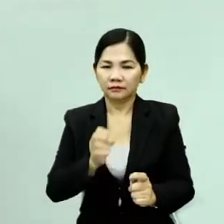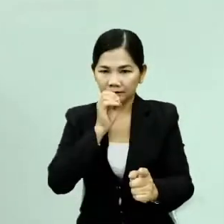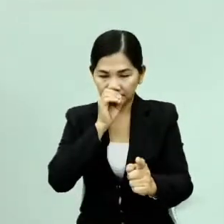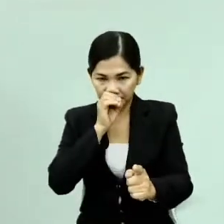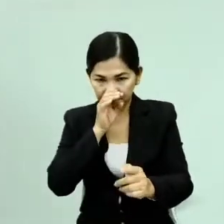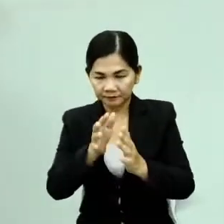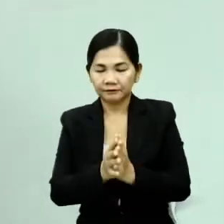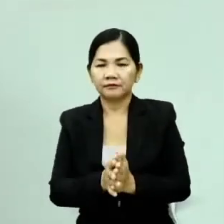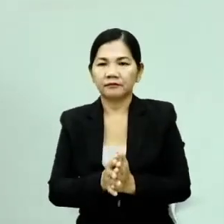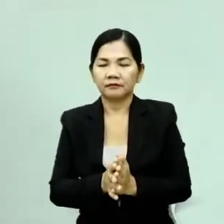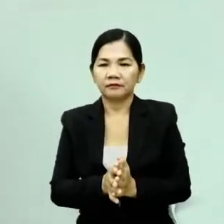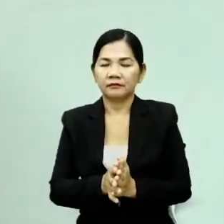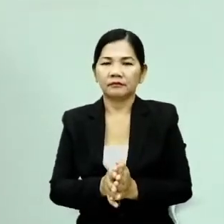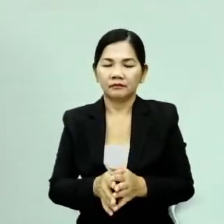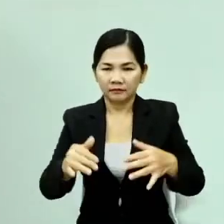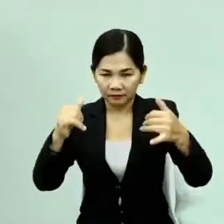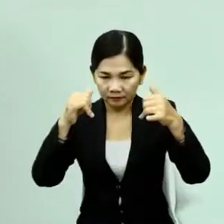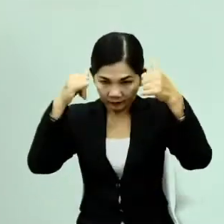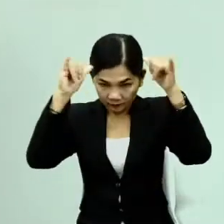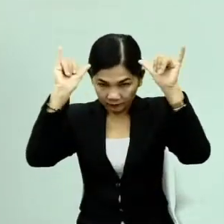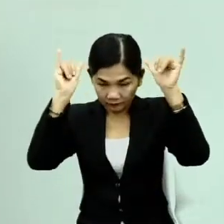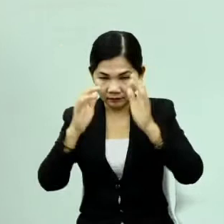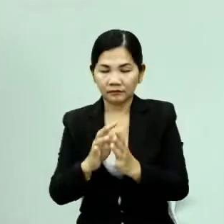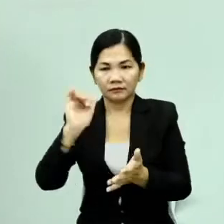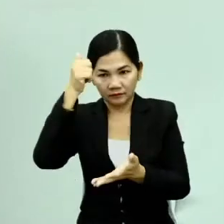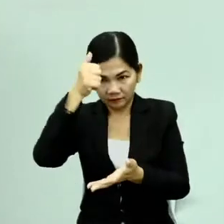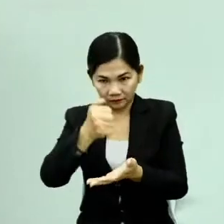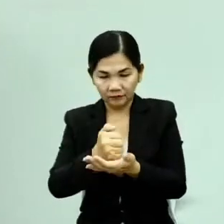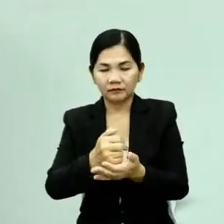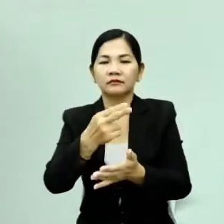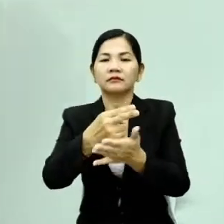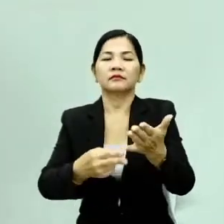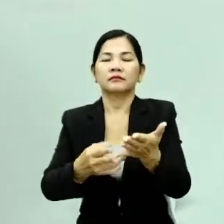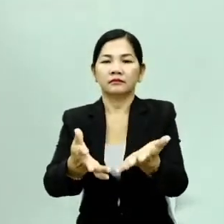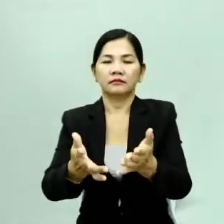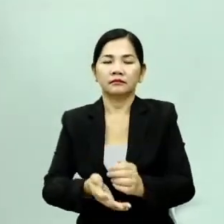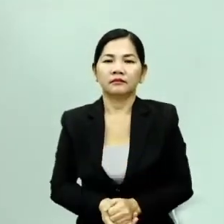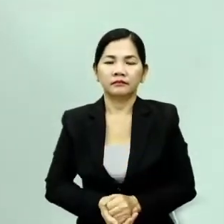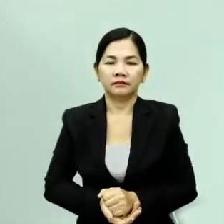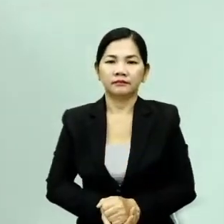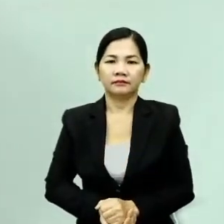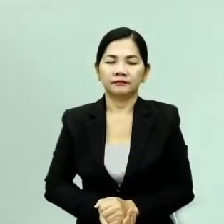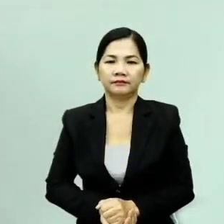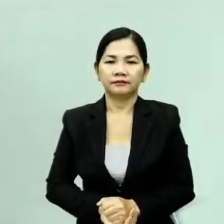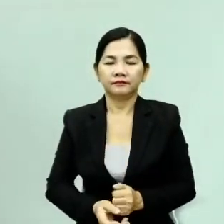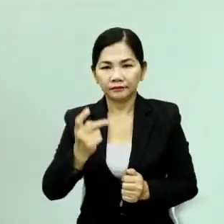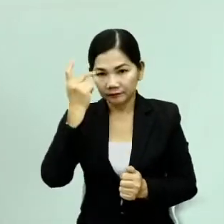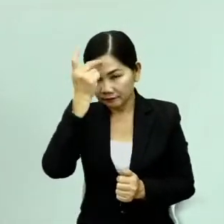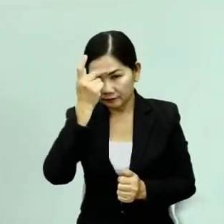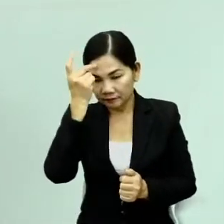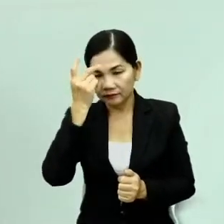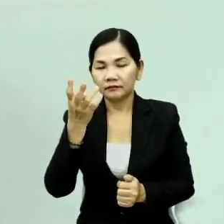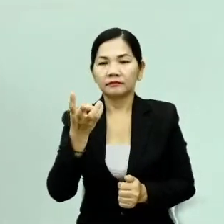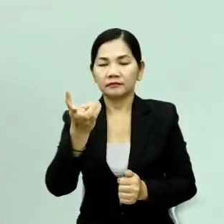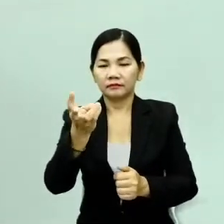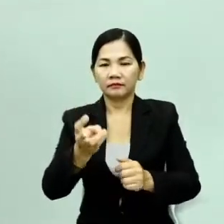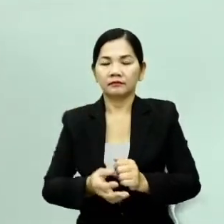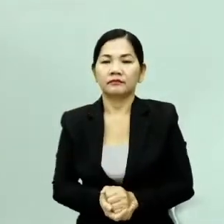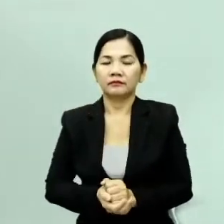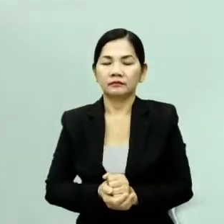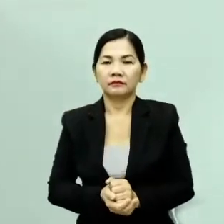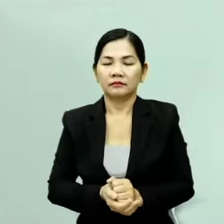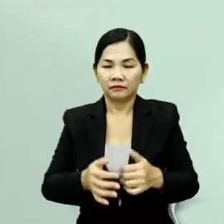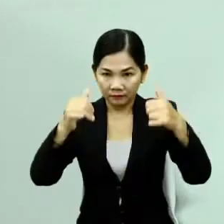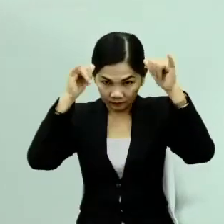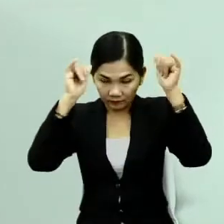một đằng tiếp cha ta cô cha miến pro giáo ở với khả cha chẳng con cất bằng tạch mớ cha ta cha